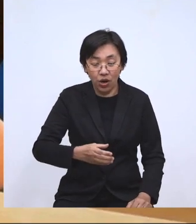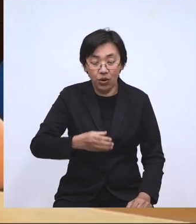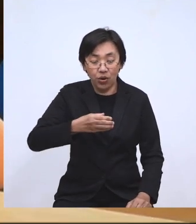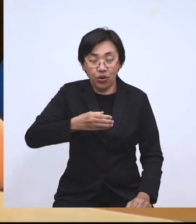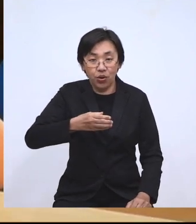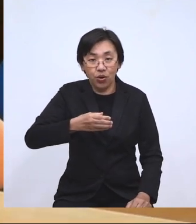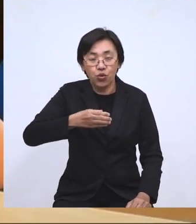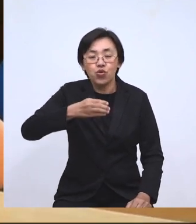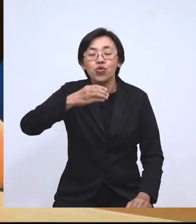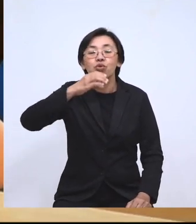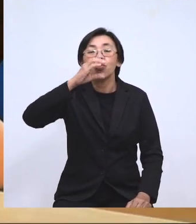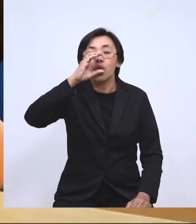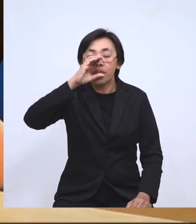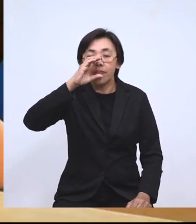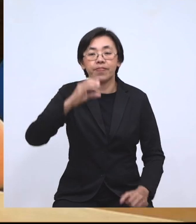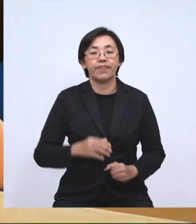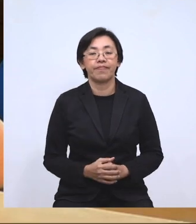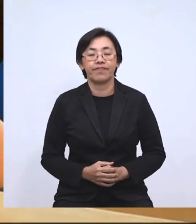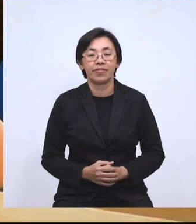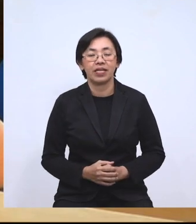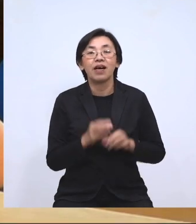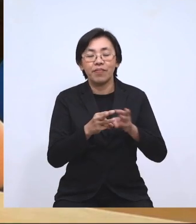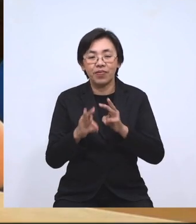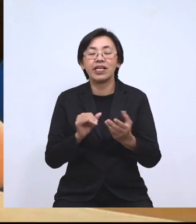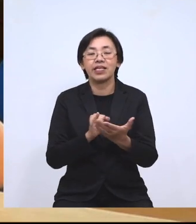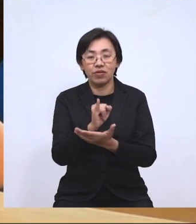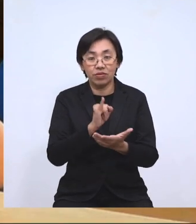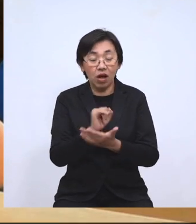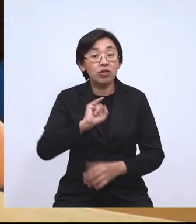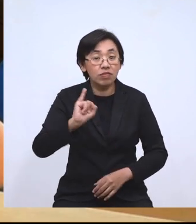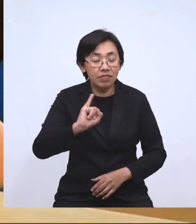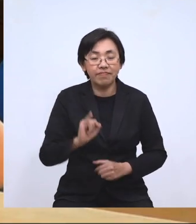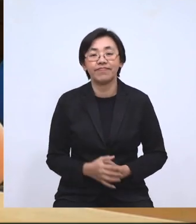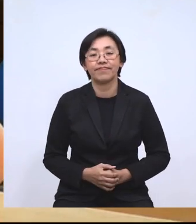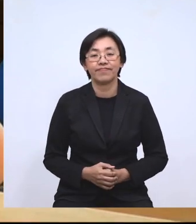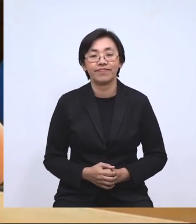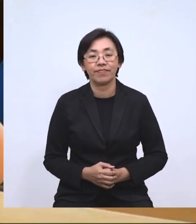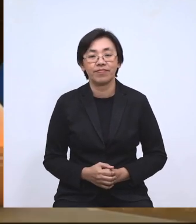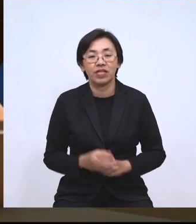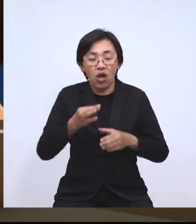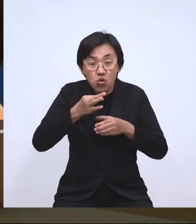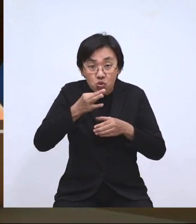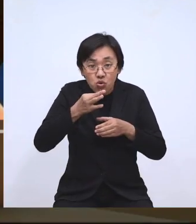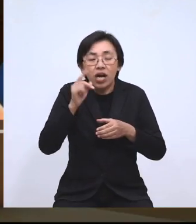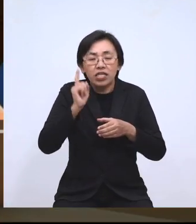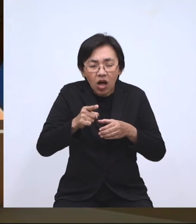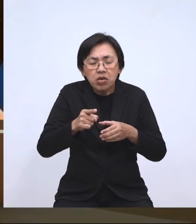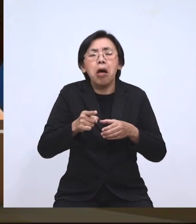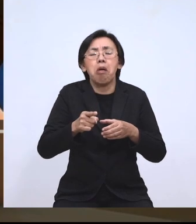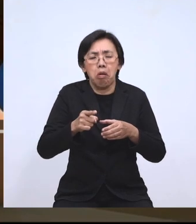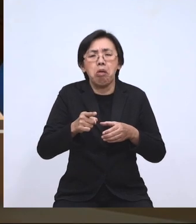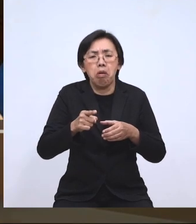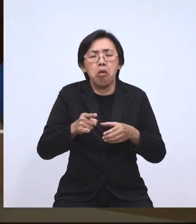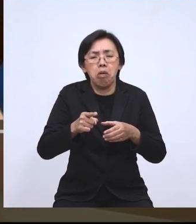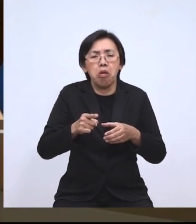แล้วก็กระดกน้ำเข้าปากนะคะนั่นเป็นวิธีหรือขั้นตอนที่ถูกต้องใช่ไหมครับ ถึงแม้ว่ามีหลอดก็ต้องยกแก้วขึ้นมา